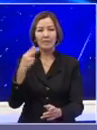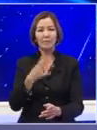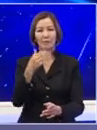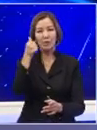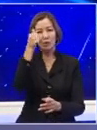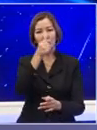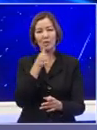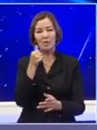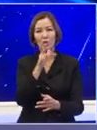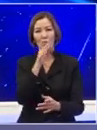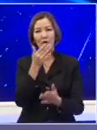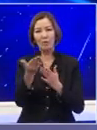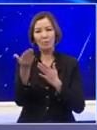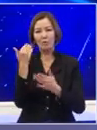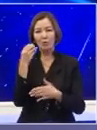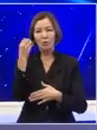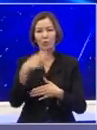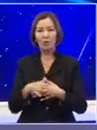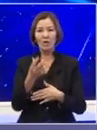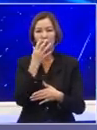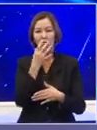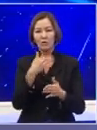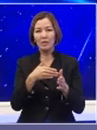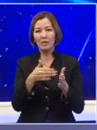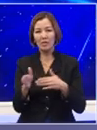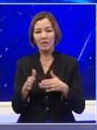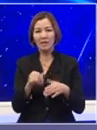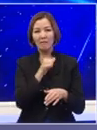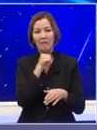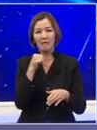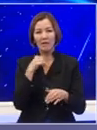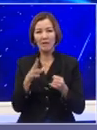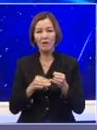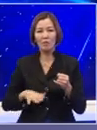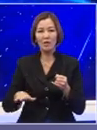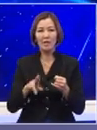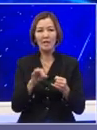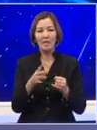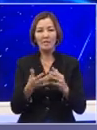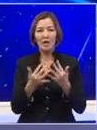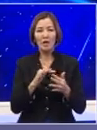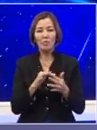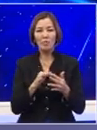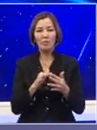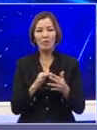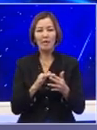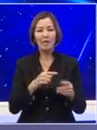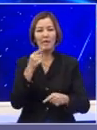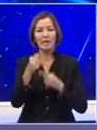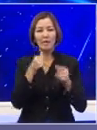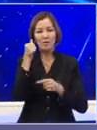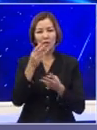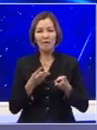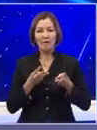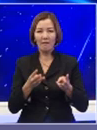25 жылға жуық уақыт бұрын орталықтандырылған жылытудан ажыраған Талғар ауданы Кеңдала ауылында келесі жылы блоктык, модульдік қазандықтар